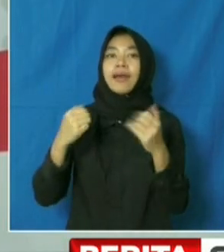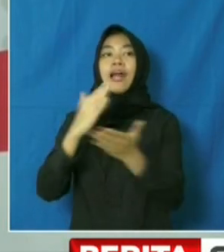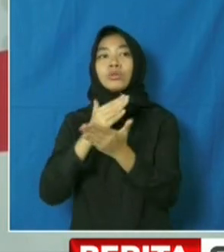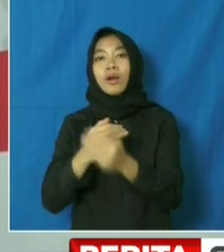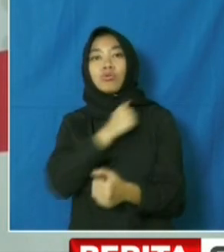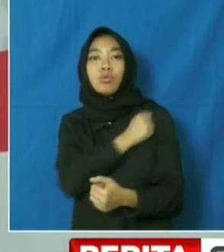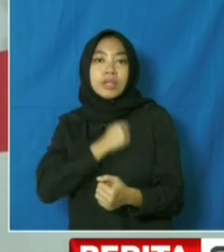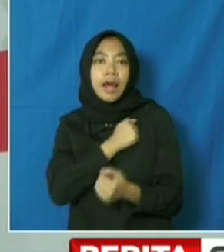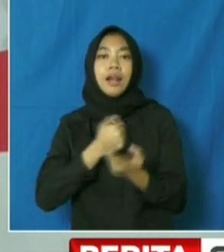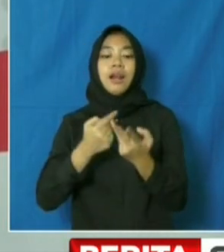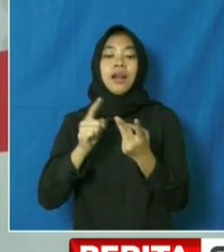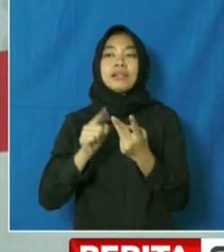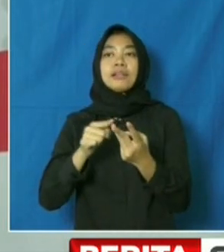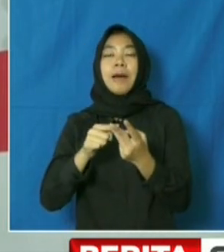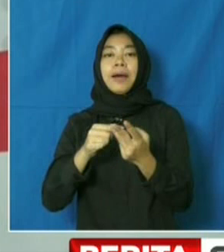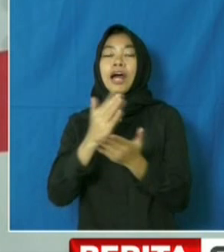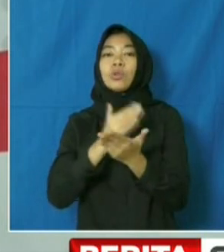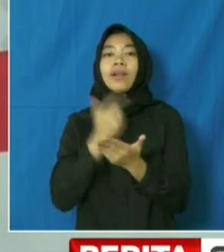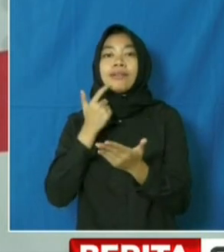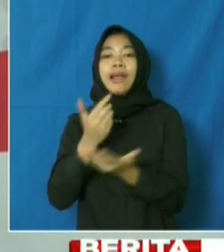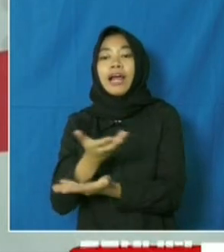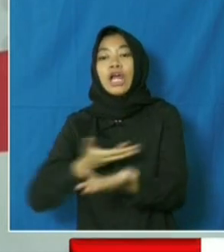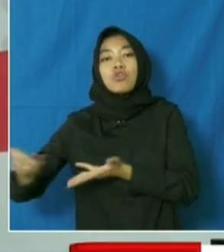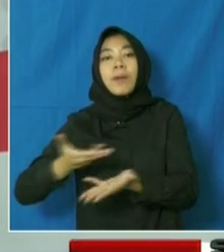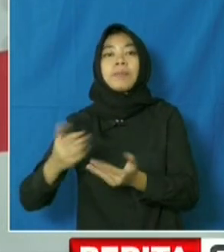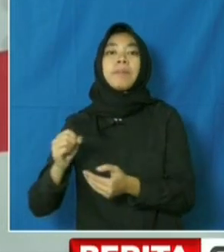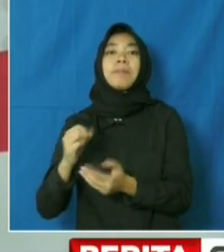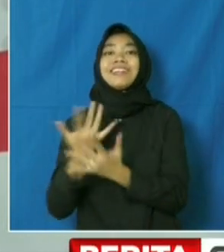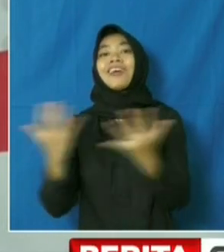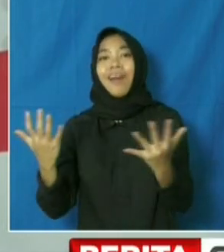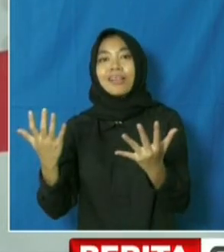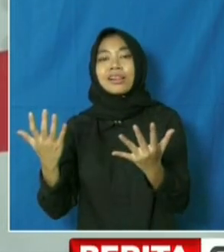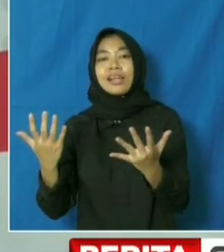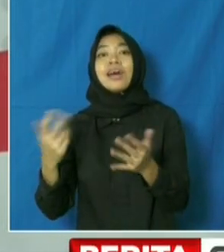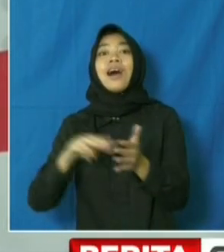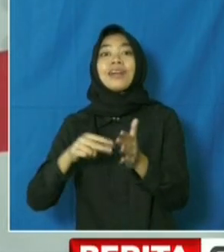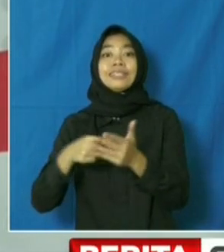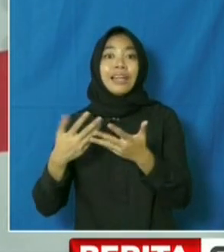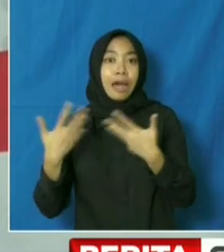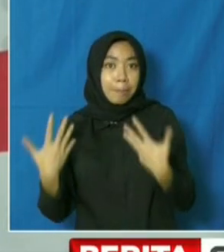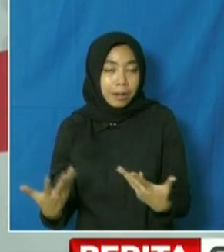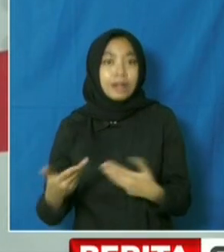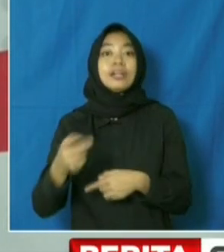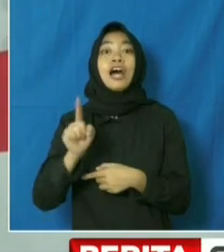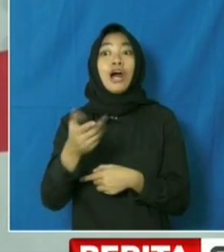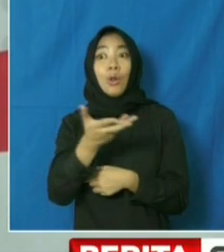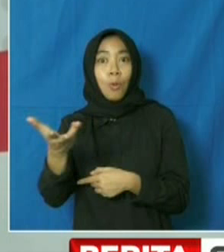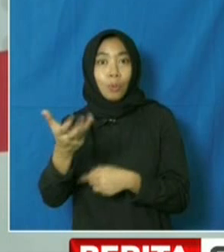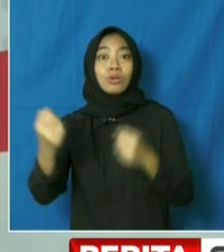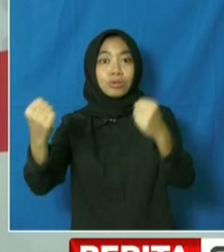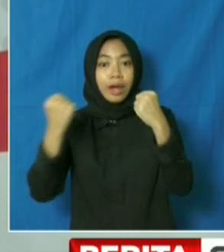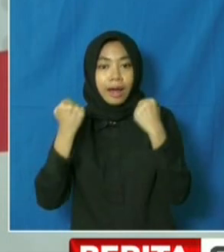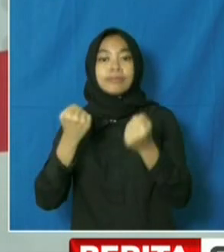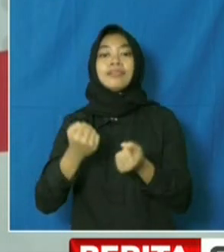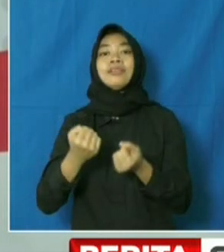sosialnya prod kehidupan bermasyarakatnya untuk itu penting untuk yang berada didalam posisi orang sehat